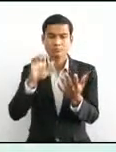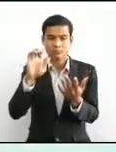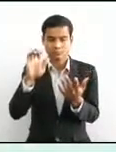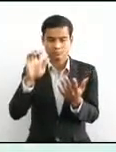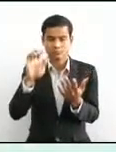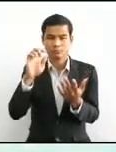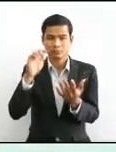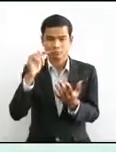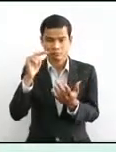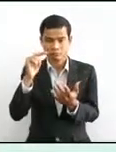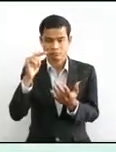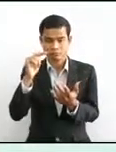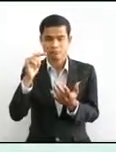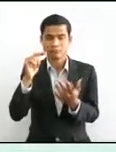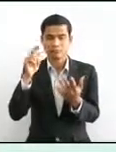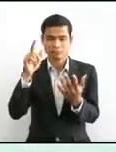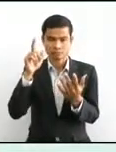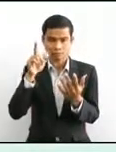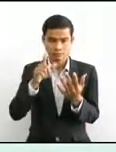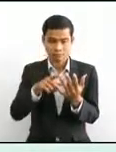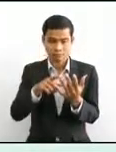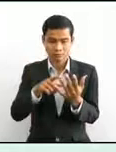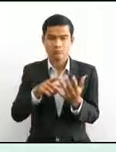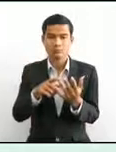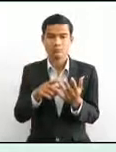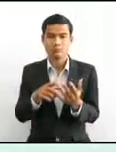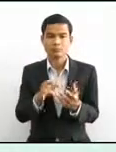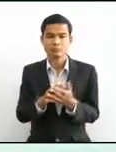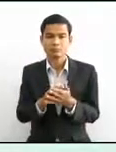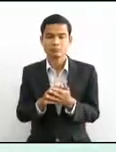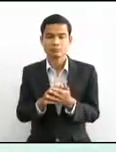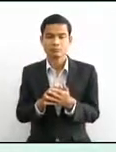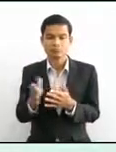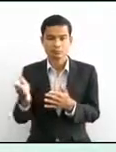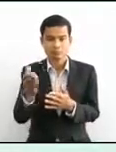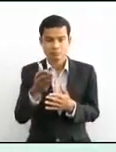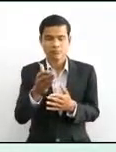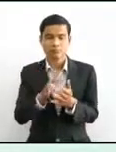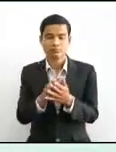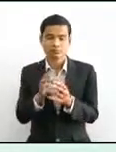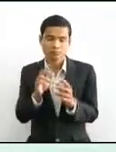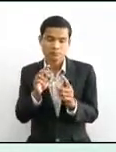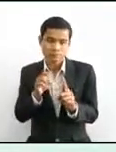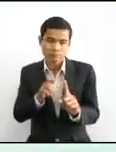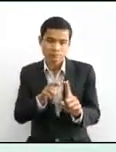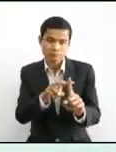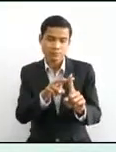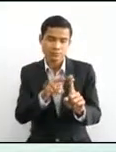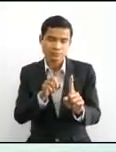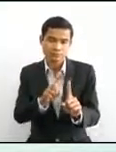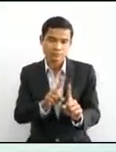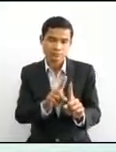cho nâng ngó chồng bần tọ muối chồng che chồng toàn này